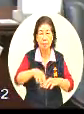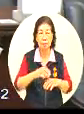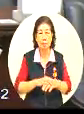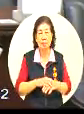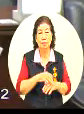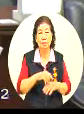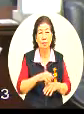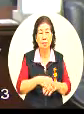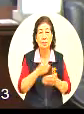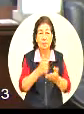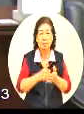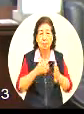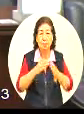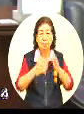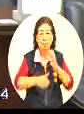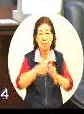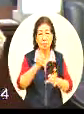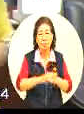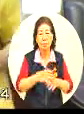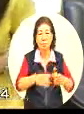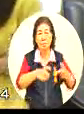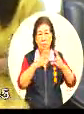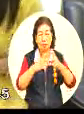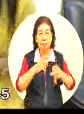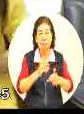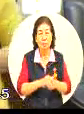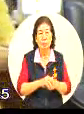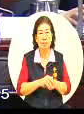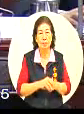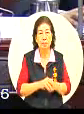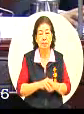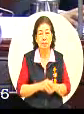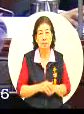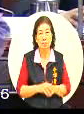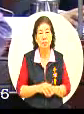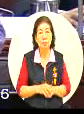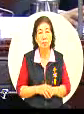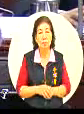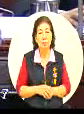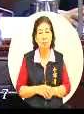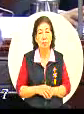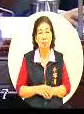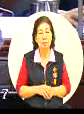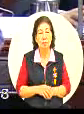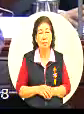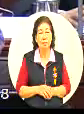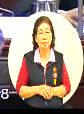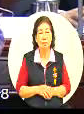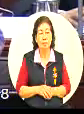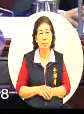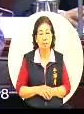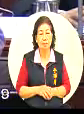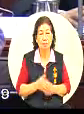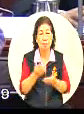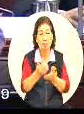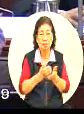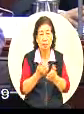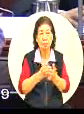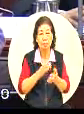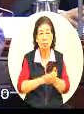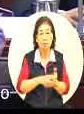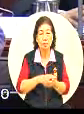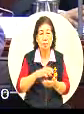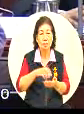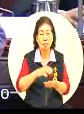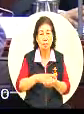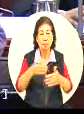咱陈市长简单回忆一下。 回答。多谢议长啊，多谢党议员啊，拄则咱交通局